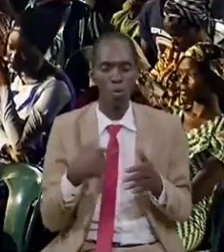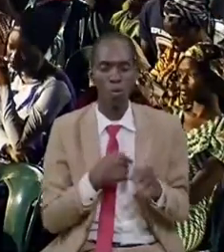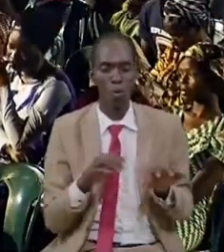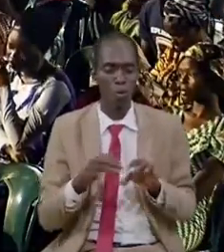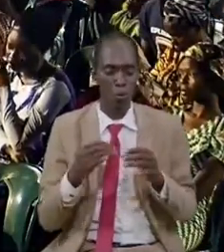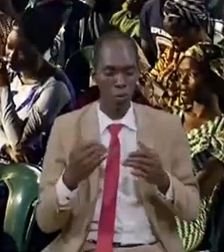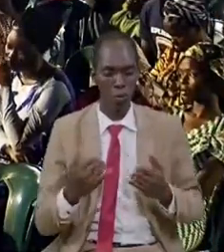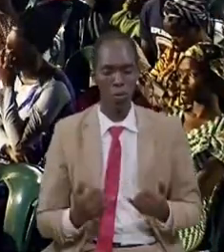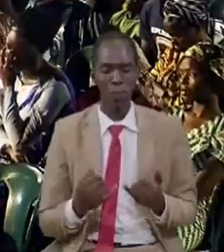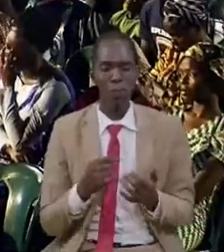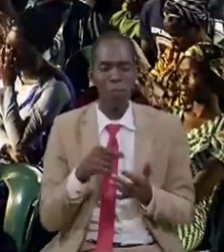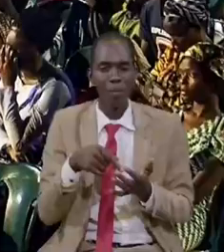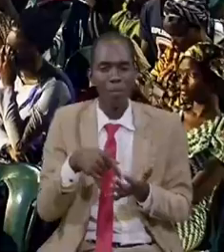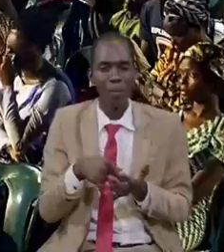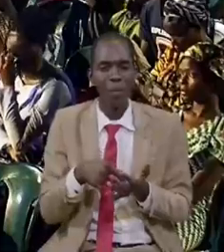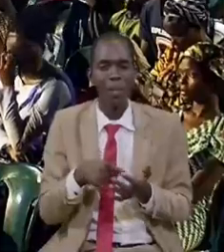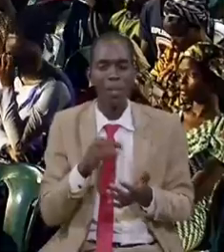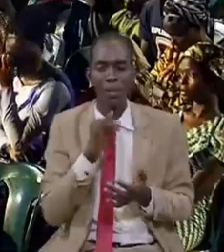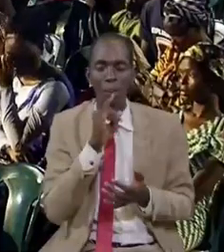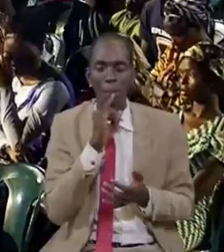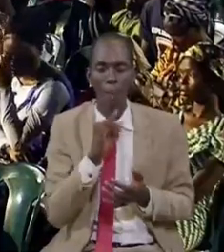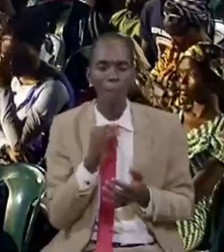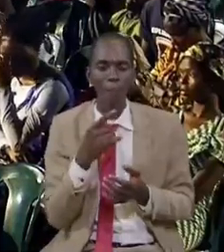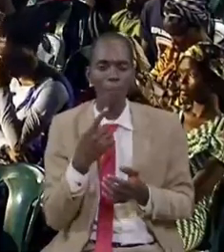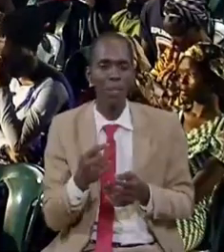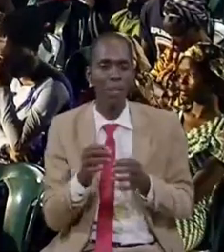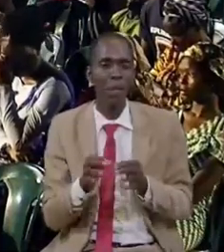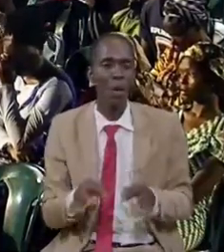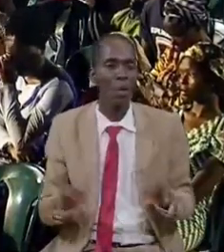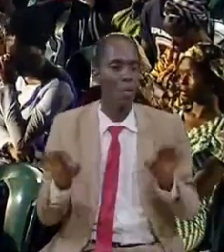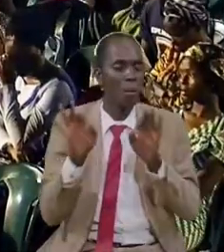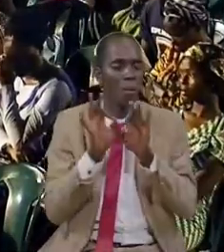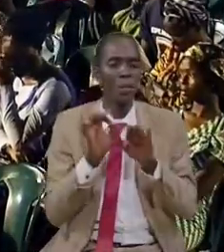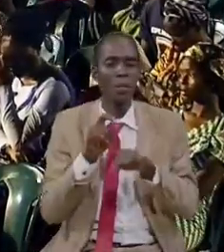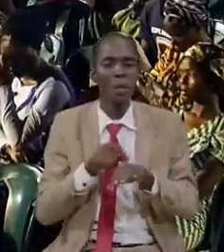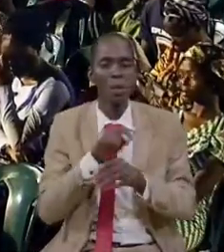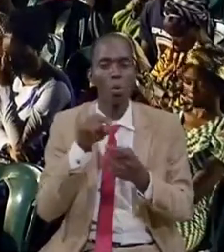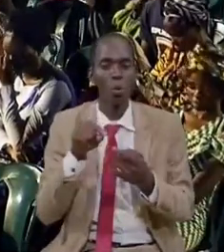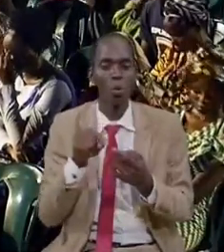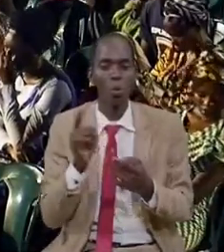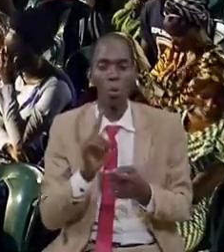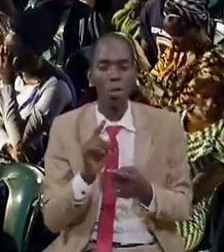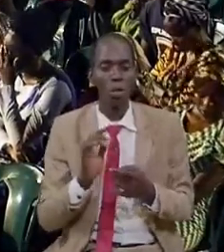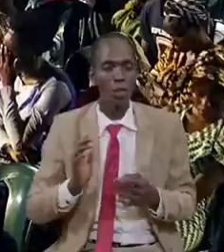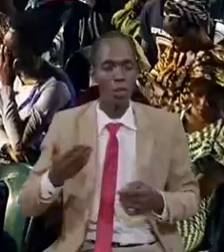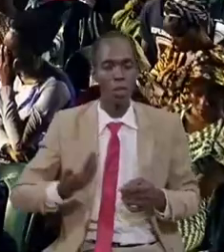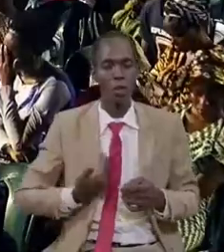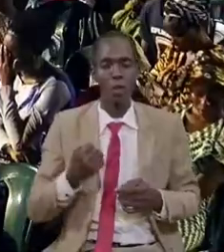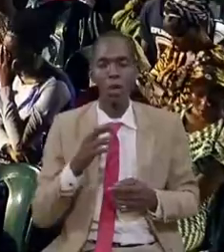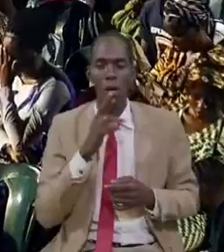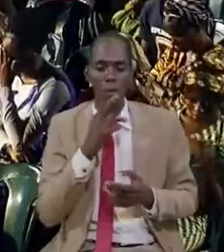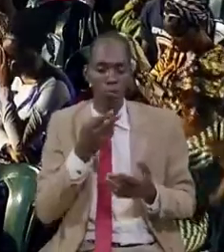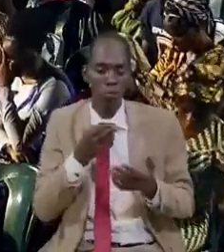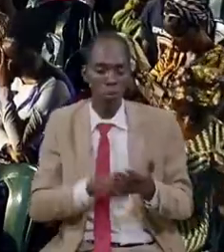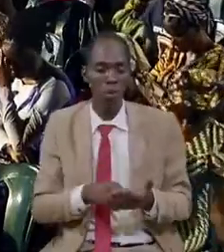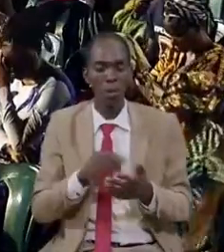lieu Alpha. Occupons-nous de ceux-là qui ont donné leur vie au Seigneur. C'est le moment le plus important